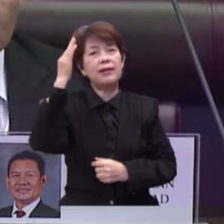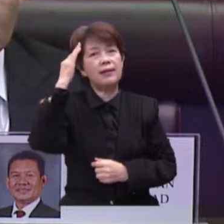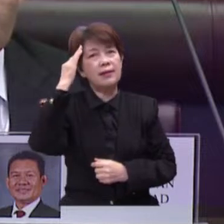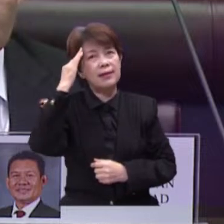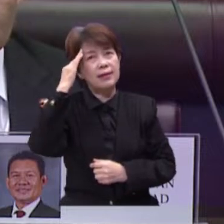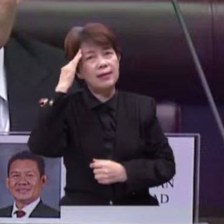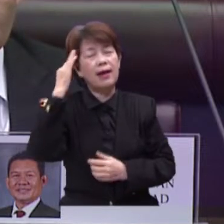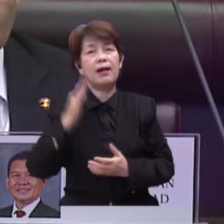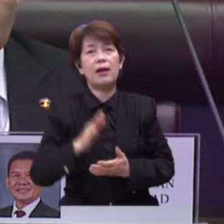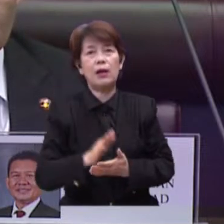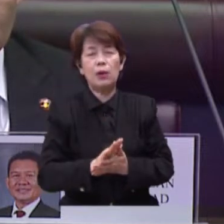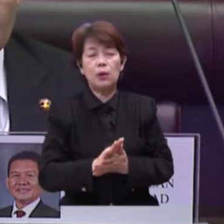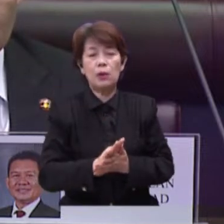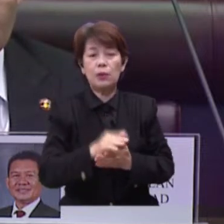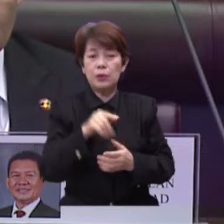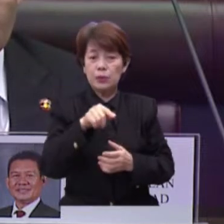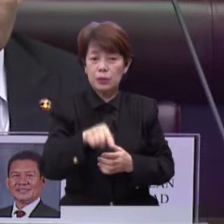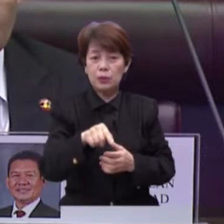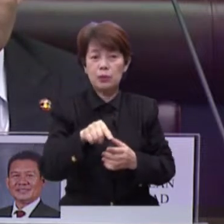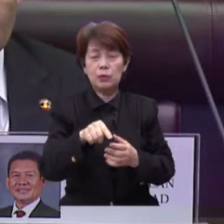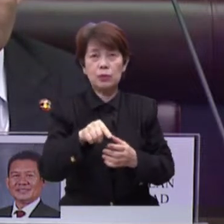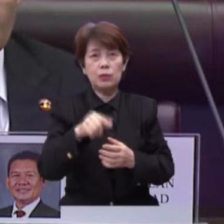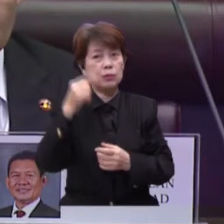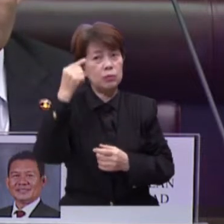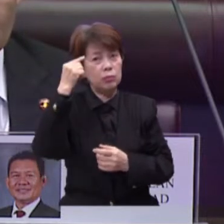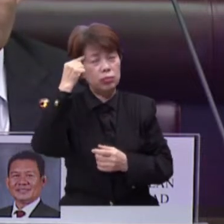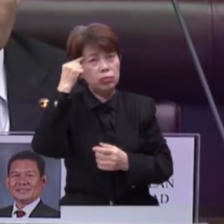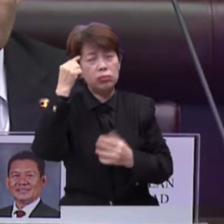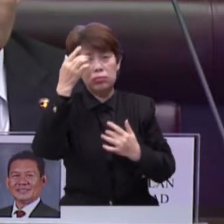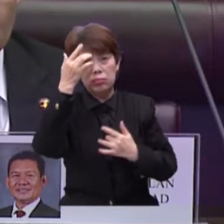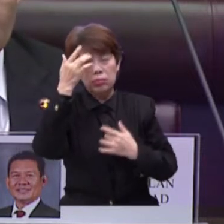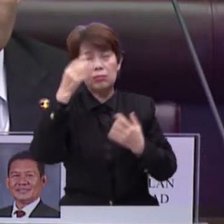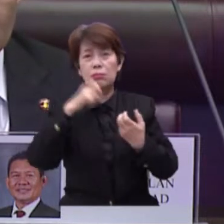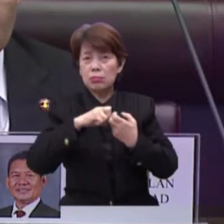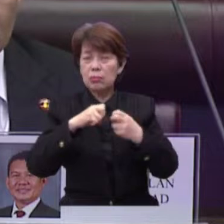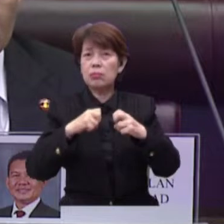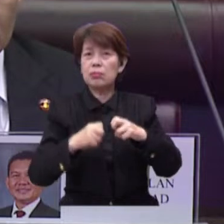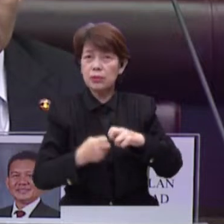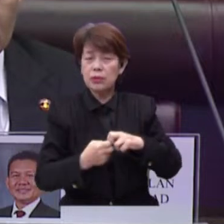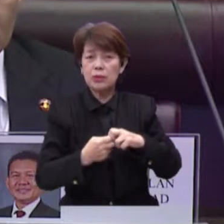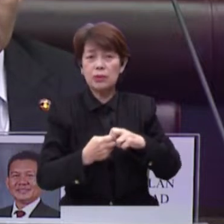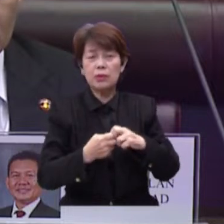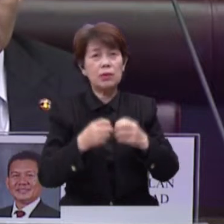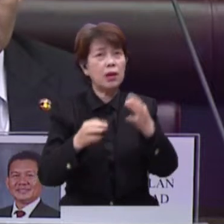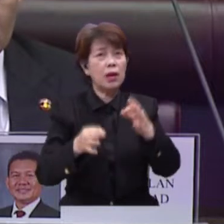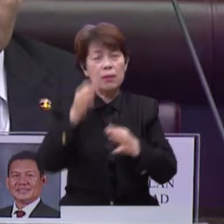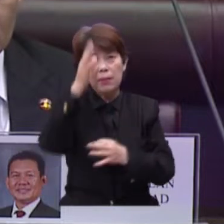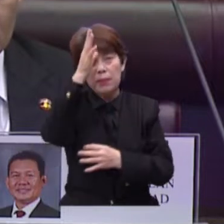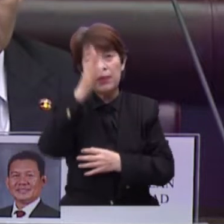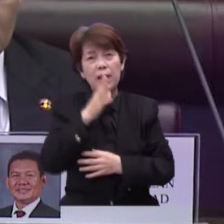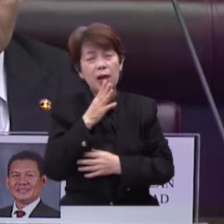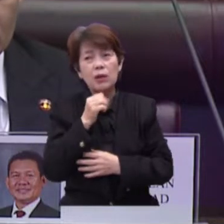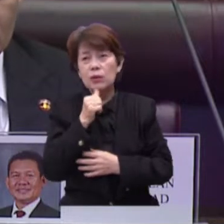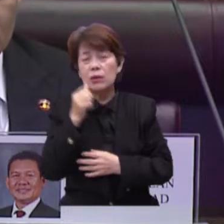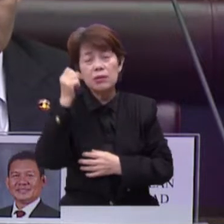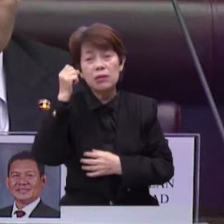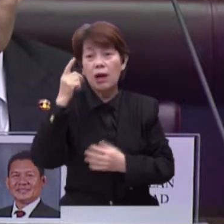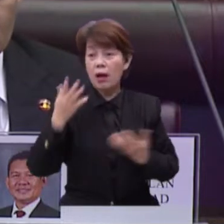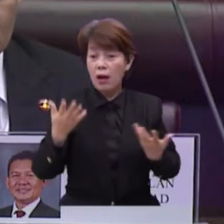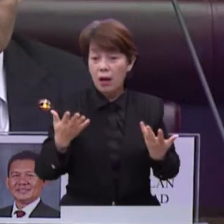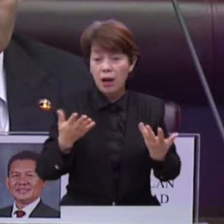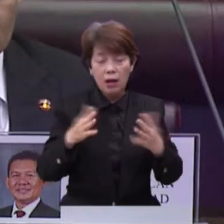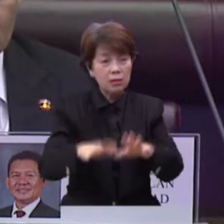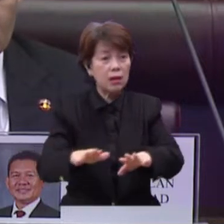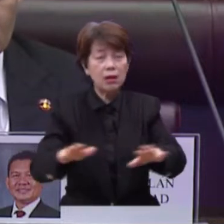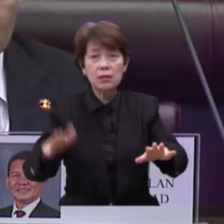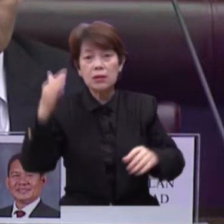gejala masalah kesehatan mental terkadang ibu bapak ini tidak sedap bahwa anak-anak mereka sedang